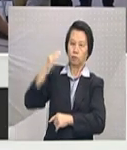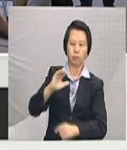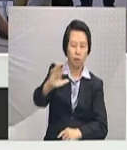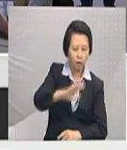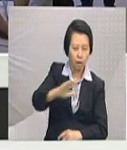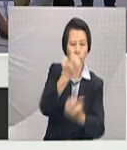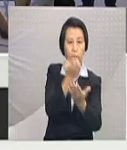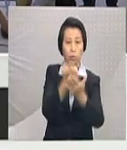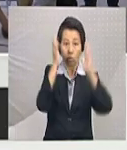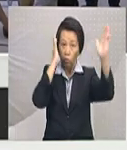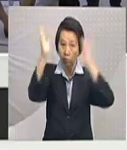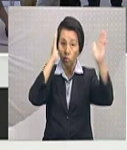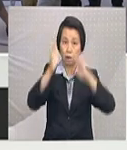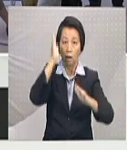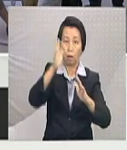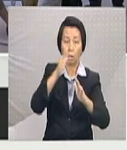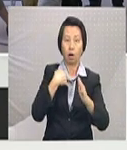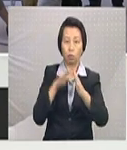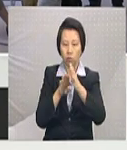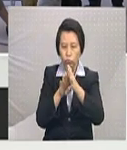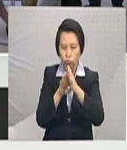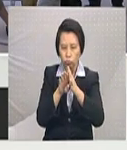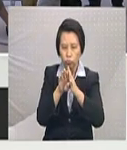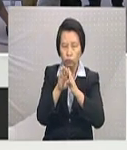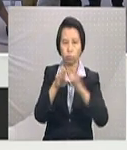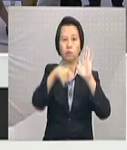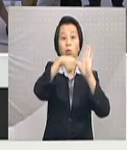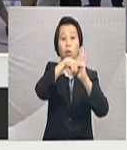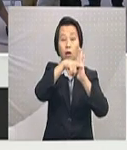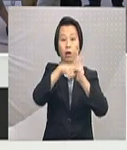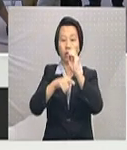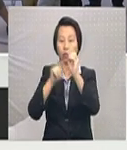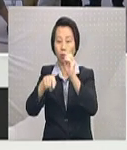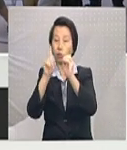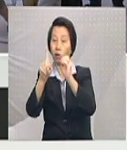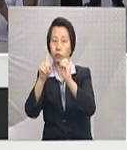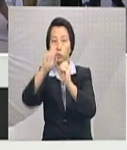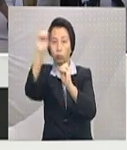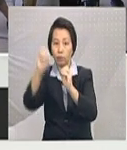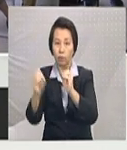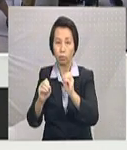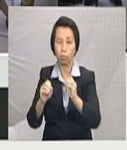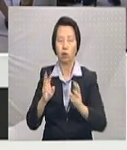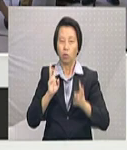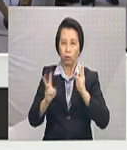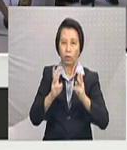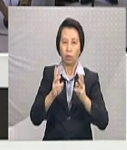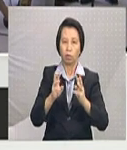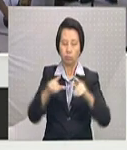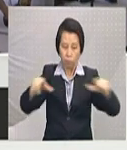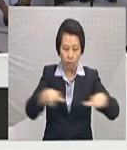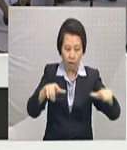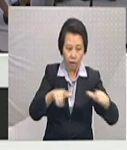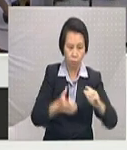bahawa ekonomi Malaysia dijangka mengalami pertumbuhan negatif 0.1%. Meski kita dah laksanakan